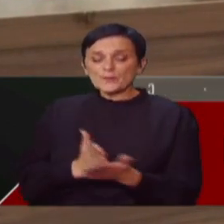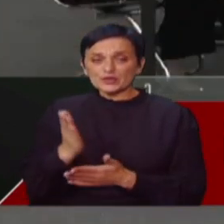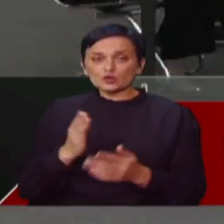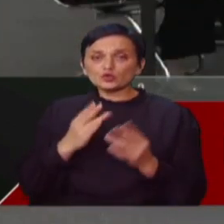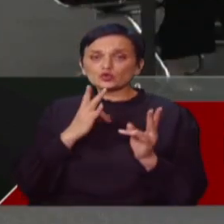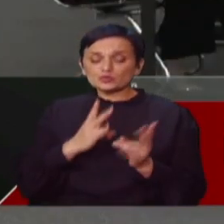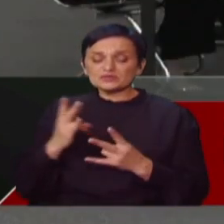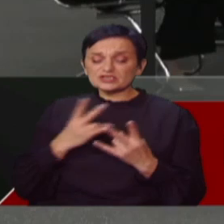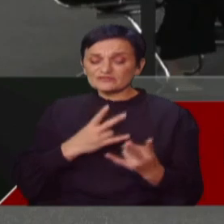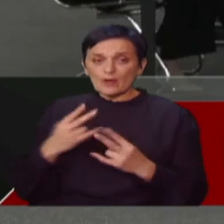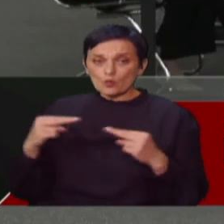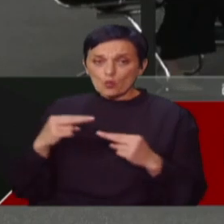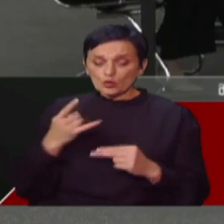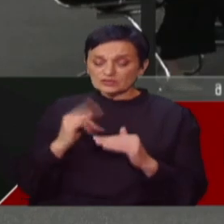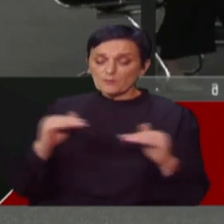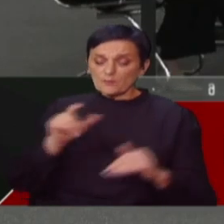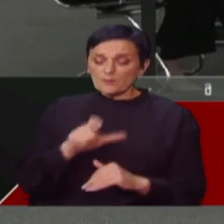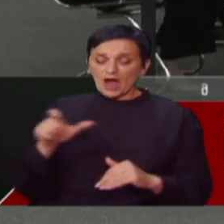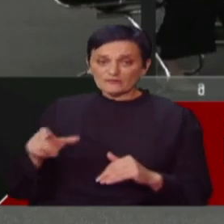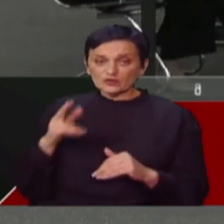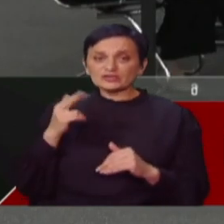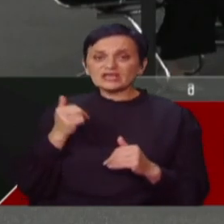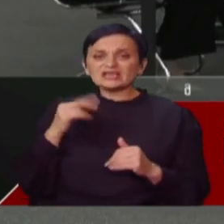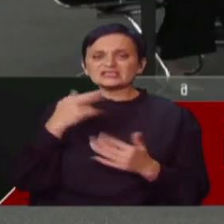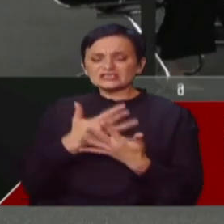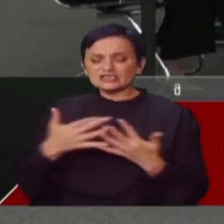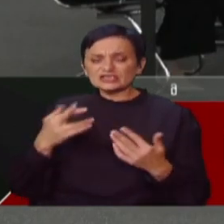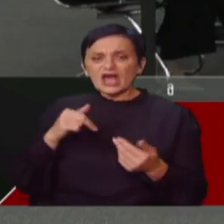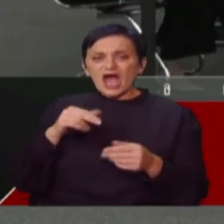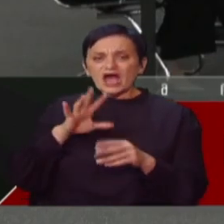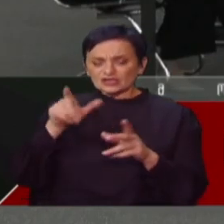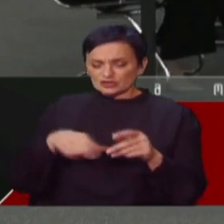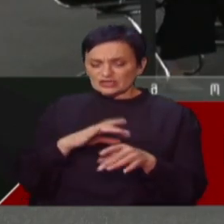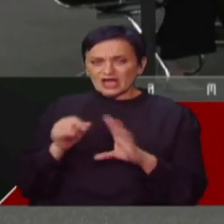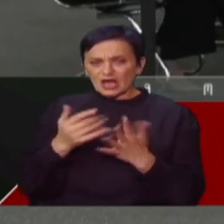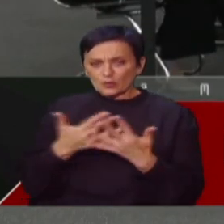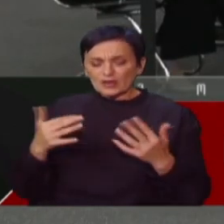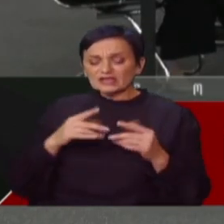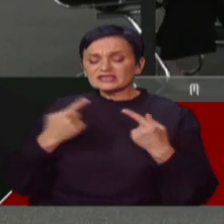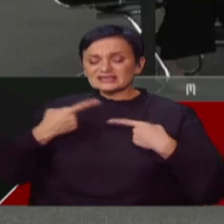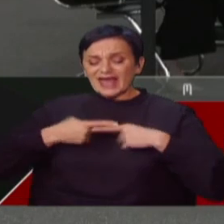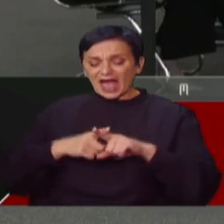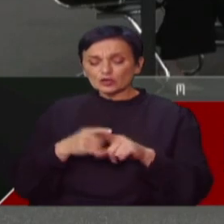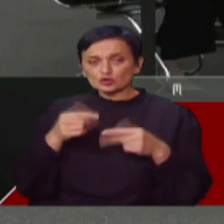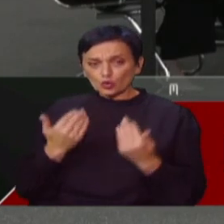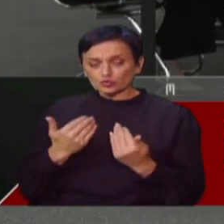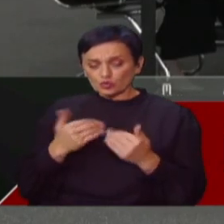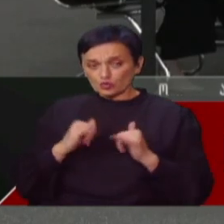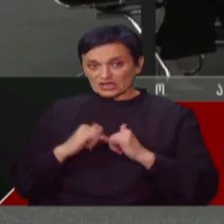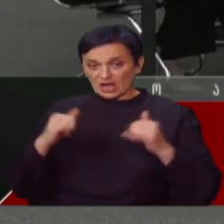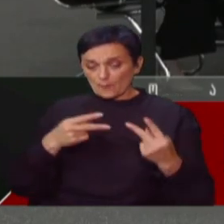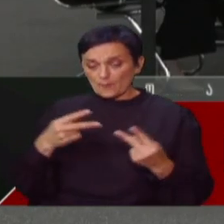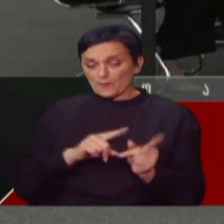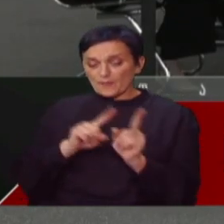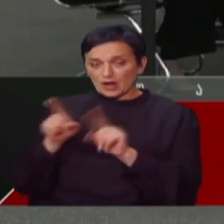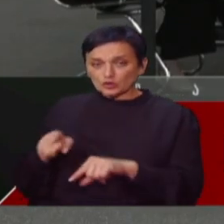მსხვერპლი და მოწმე ბავშვების დაცვა, მათ შორის სქესობრივი ძალადობისა და ექსპლუატაციისგან. ტექნოლოგიური განვითარების პარალელურად მზარდია